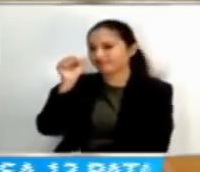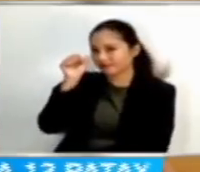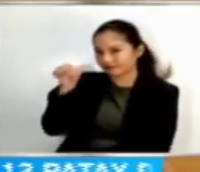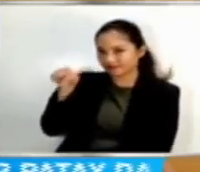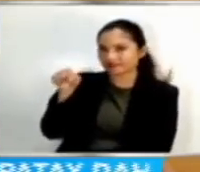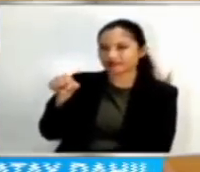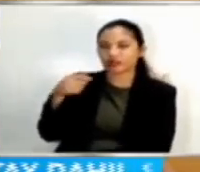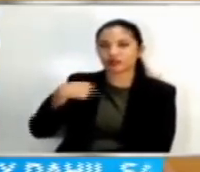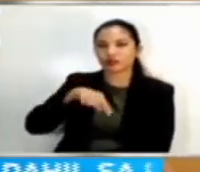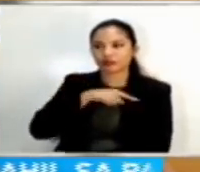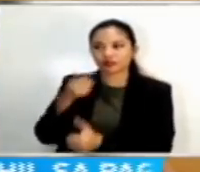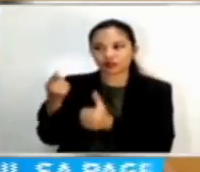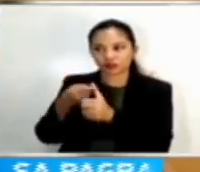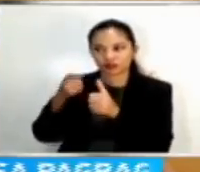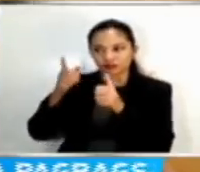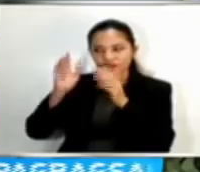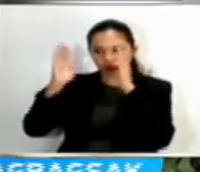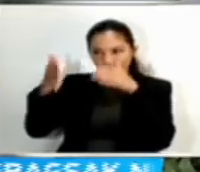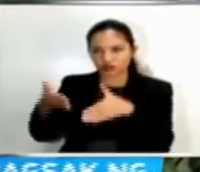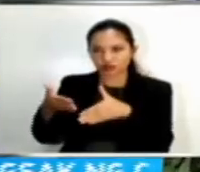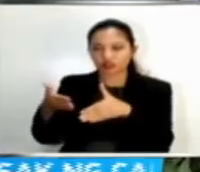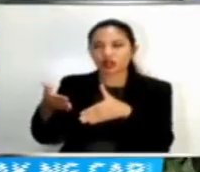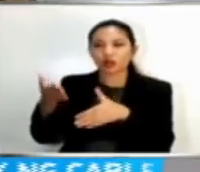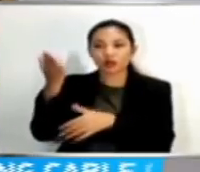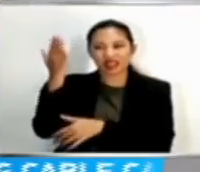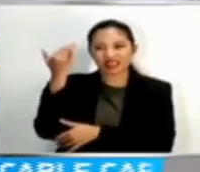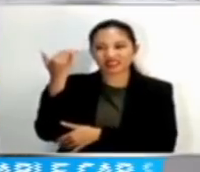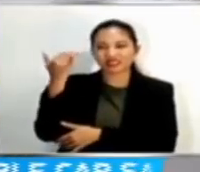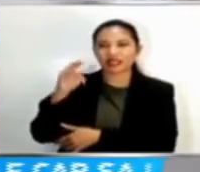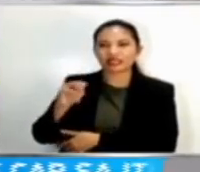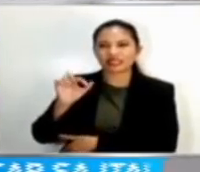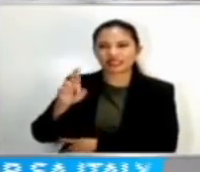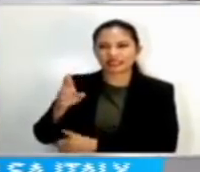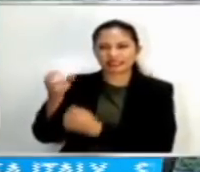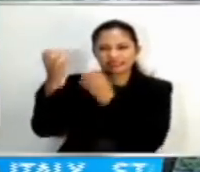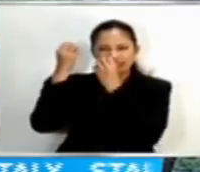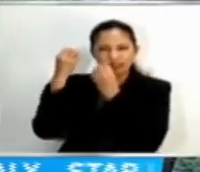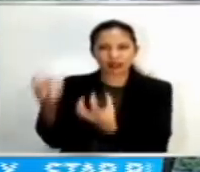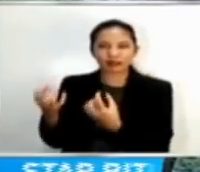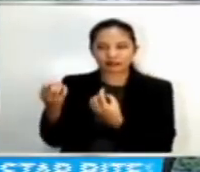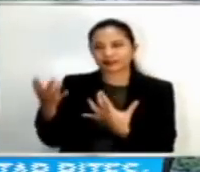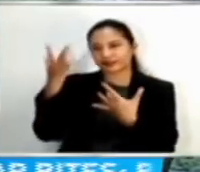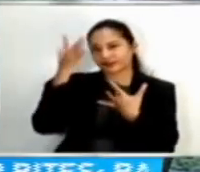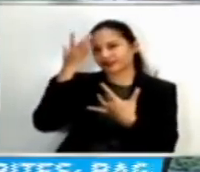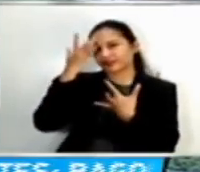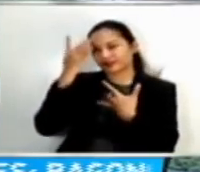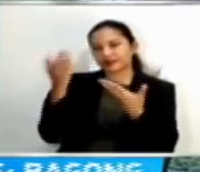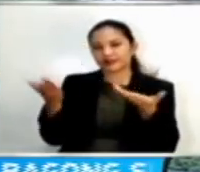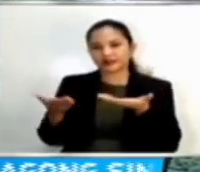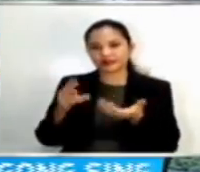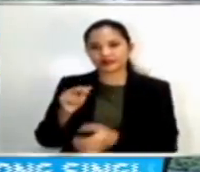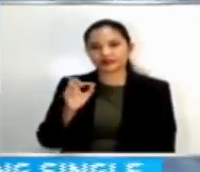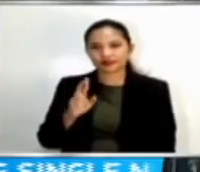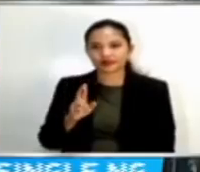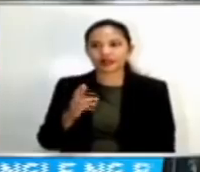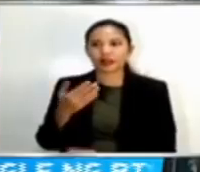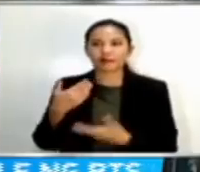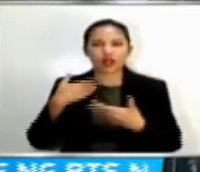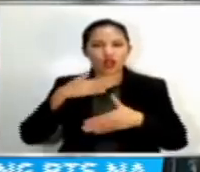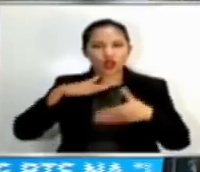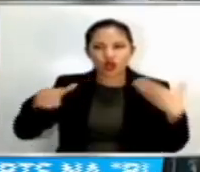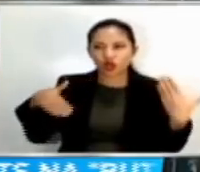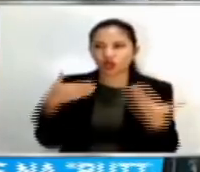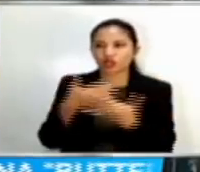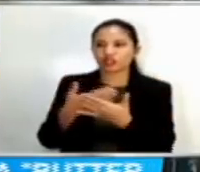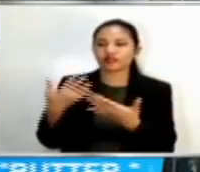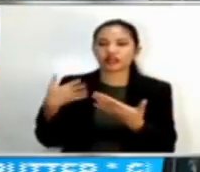yung epidemic center o pinakamarami. So dito talaga dito dumadaan lahat dito yung yes. first, in fact